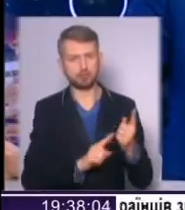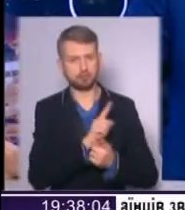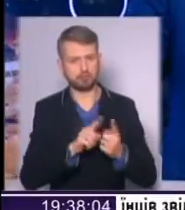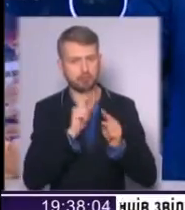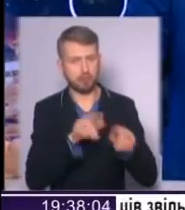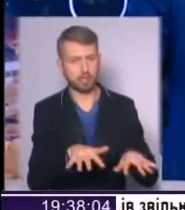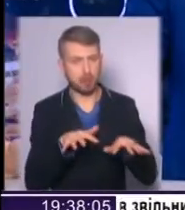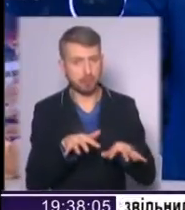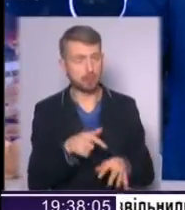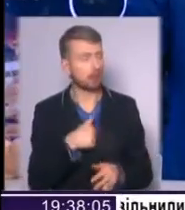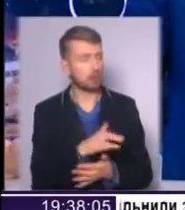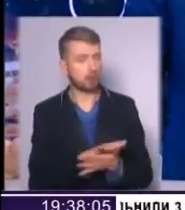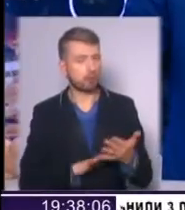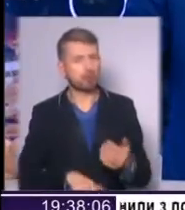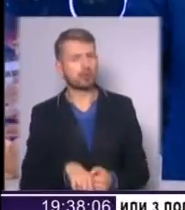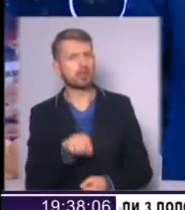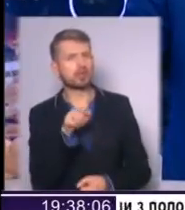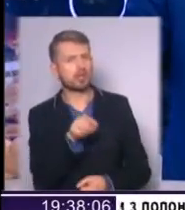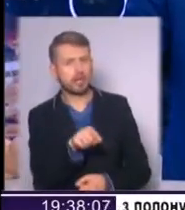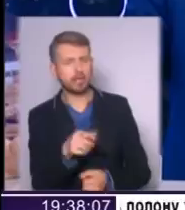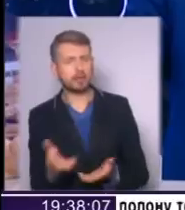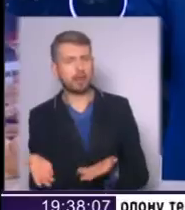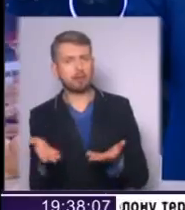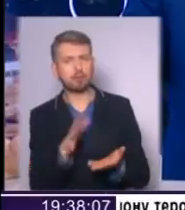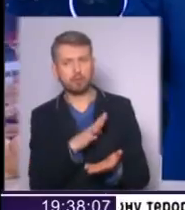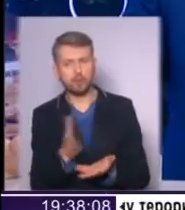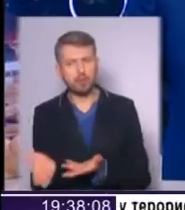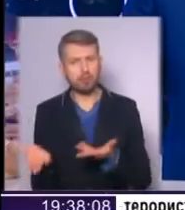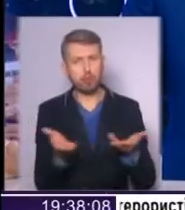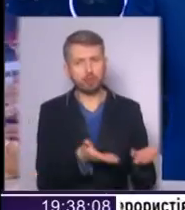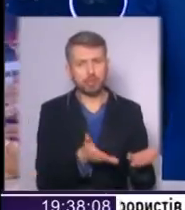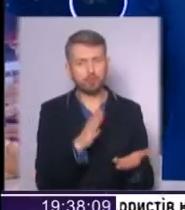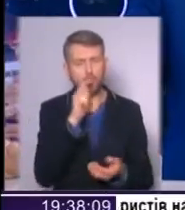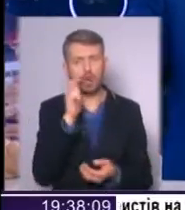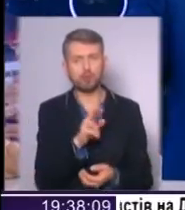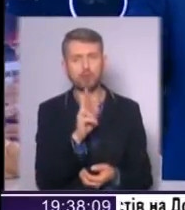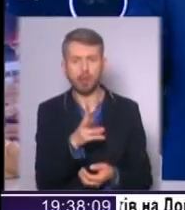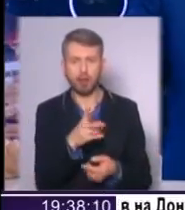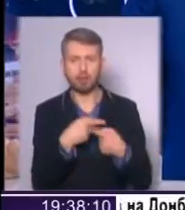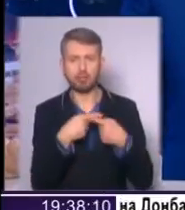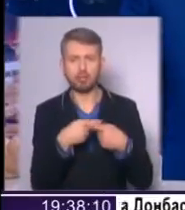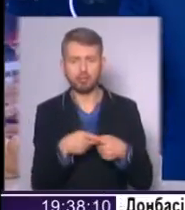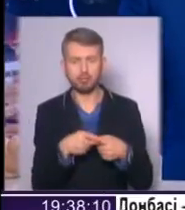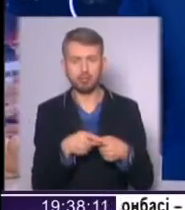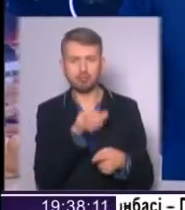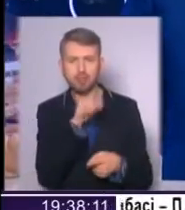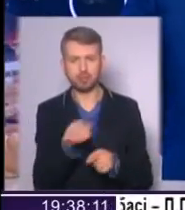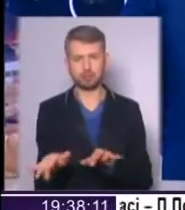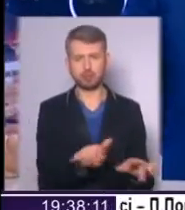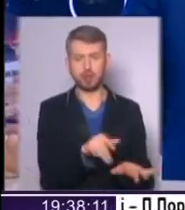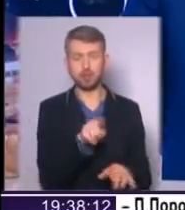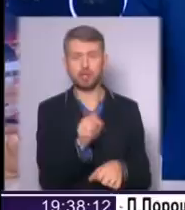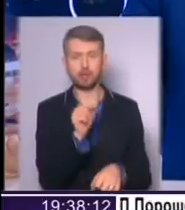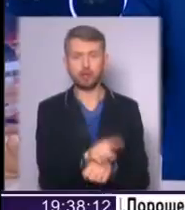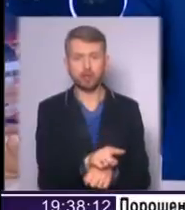парламенту. Я перепрошую, ти запрошував, був запрошений в Україну як технократ. Тобі доручили окремо